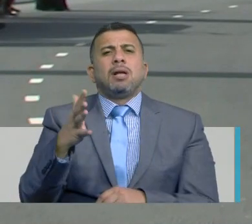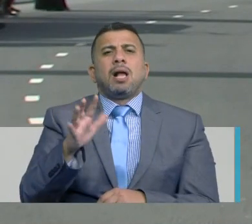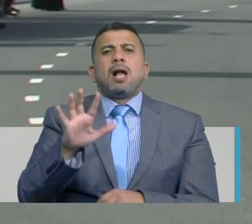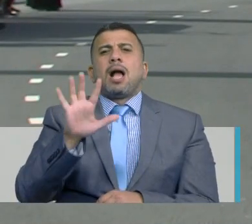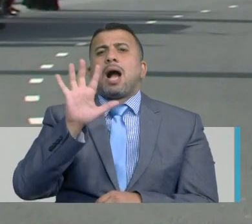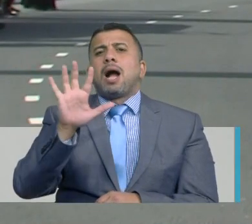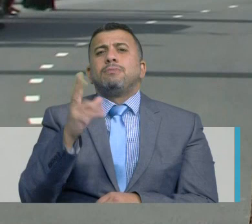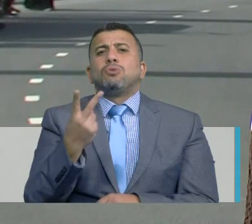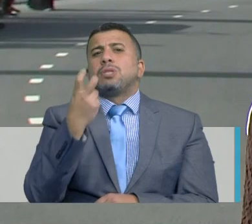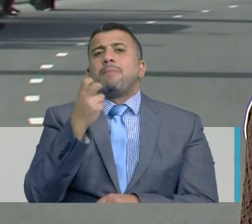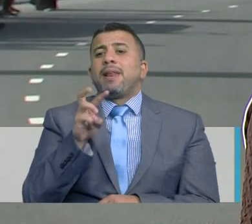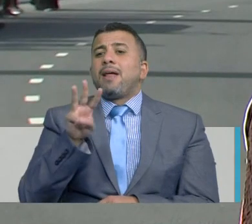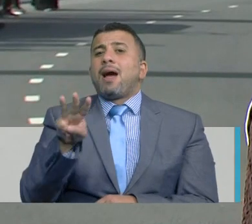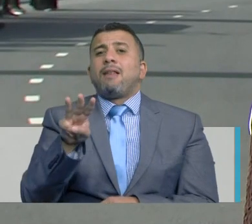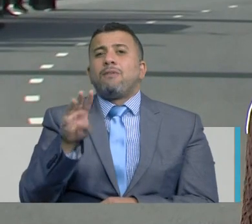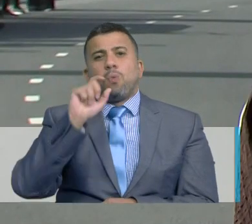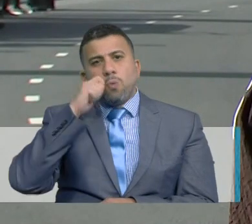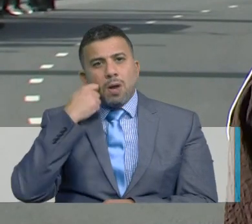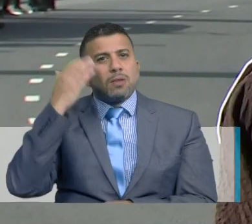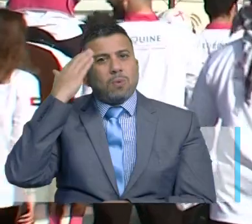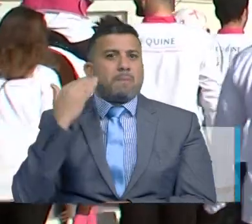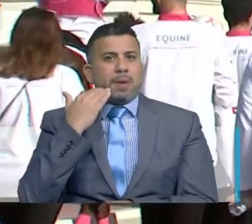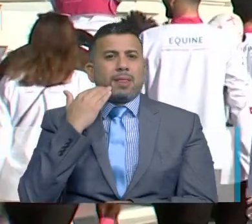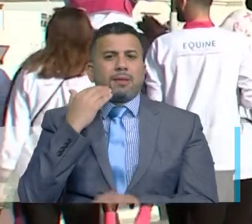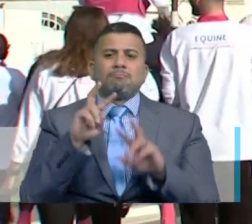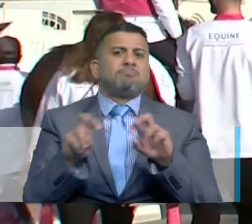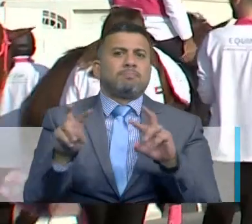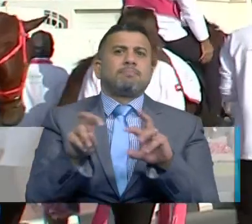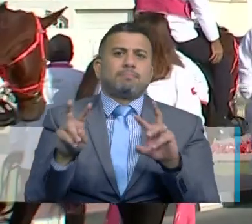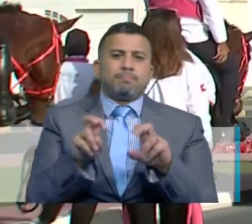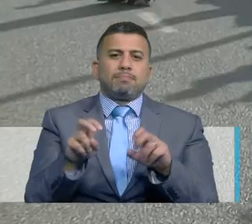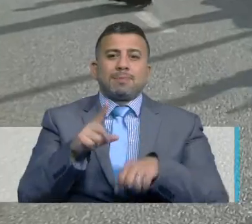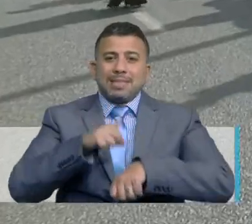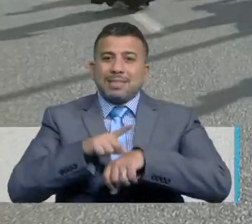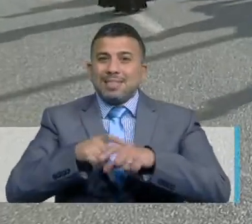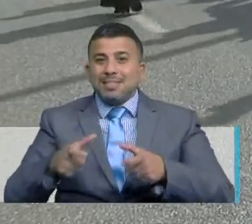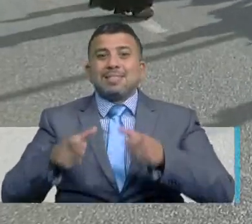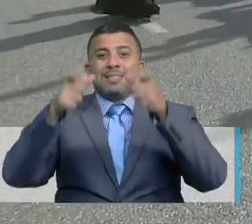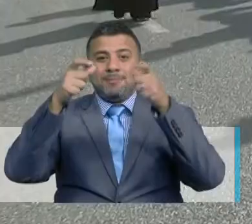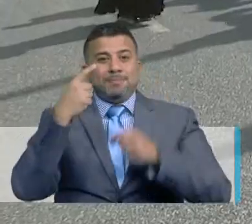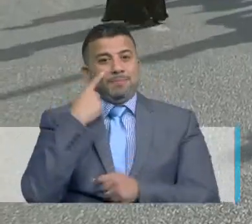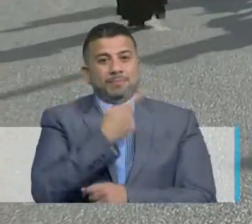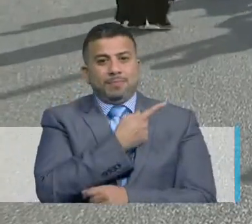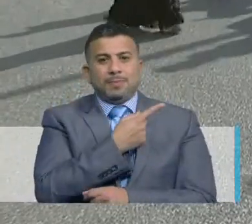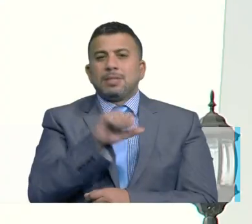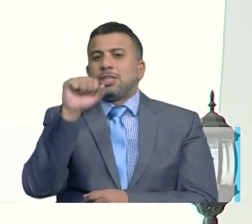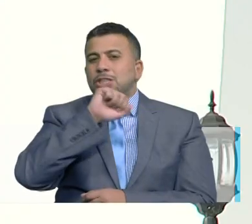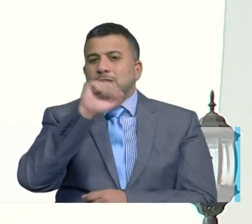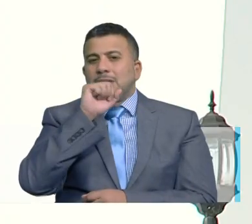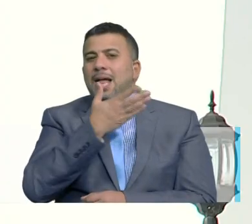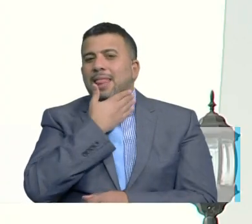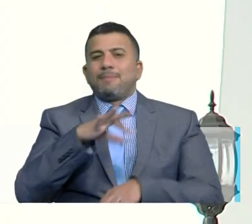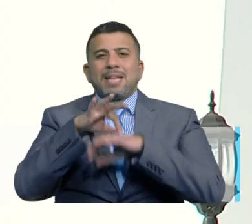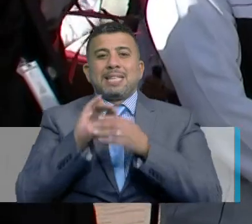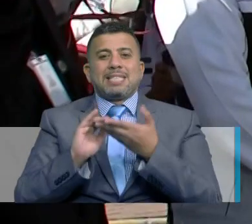أكثر عن 75,000 فحص للرجال وأيضا للنساء. ومن برج الساعة مر الفرسان على مدينة الشارقة